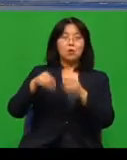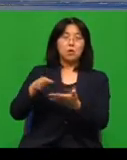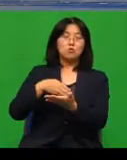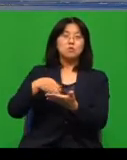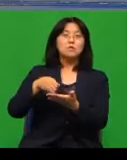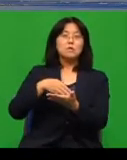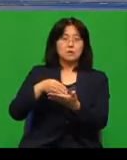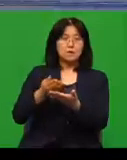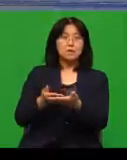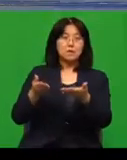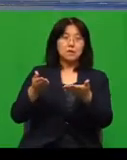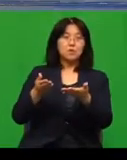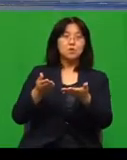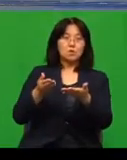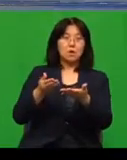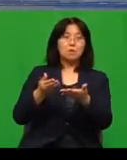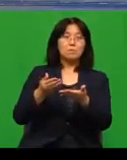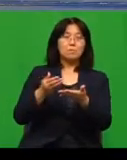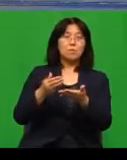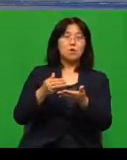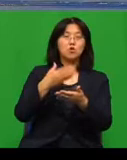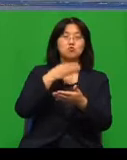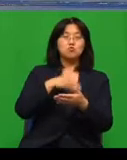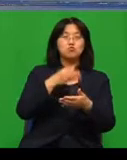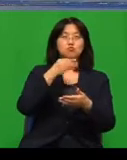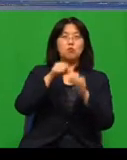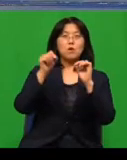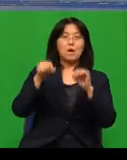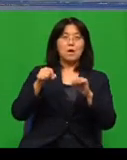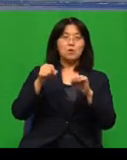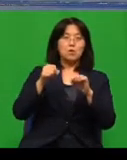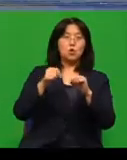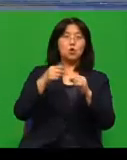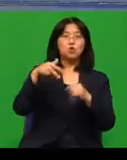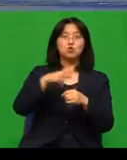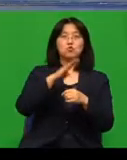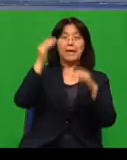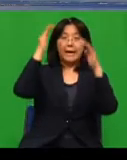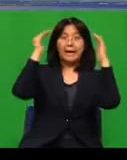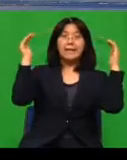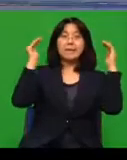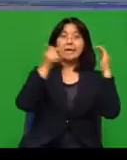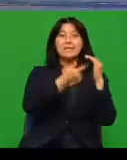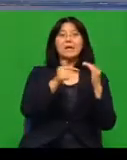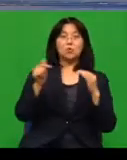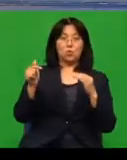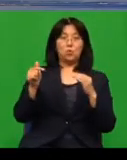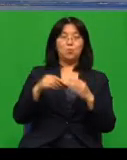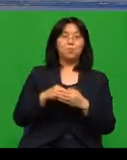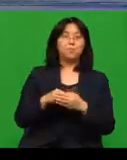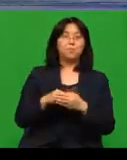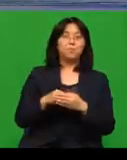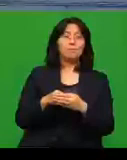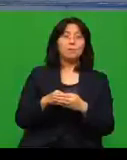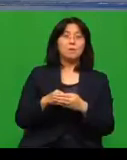和紙、福岡の菅笠ということであります。それから観光交流サリンも